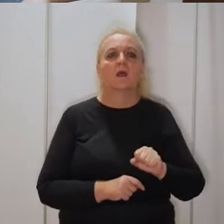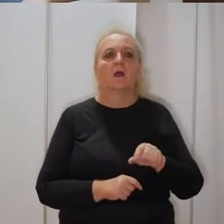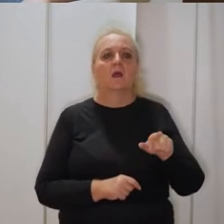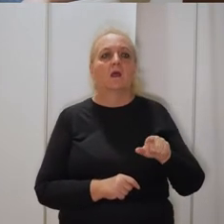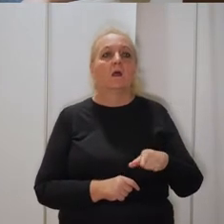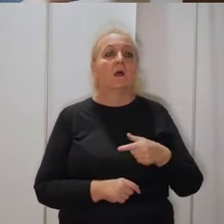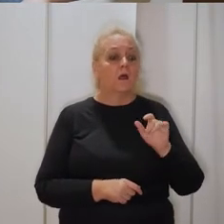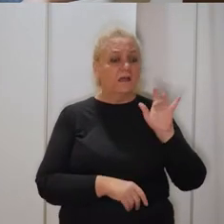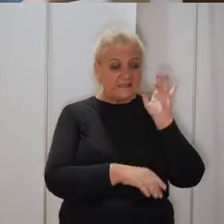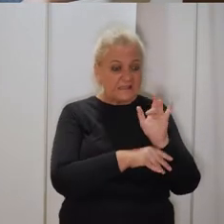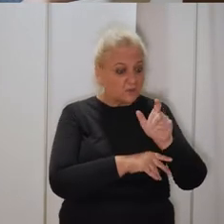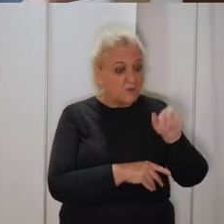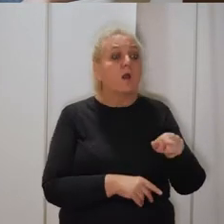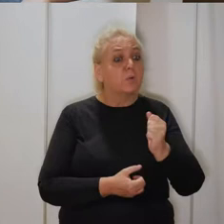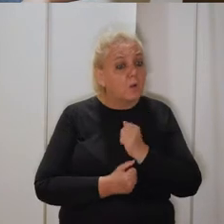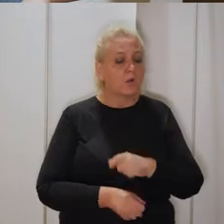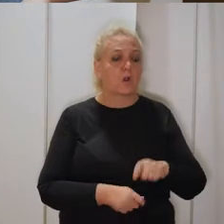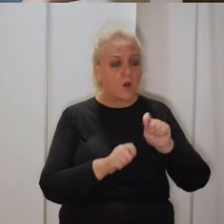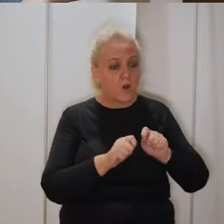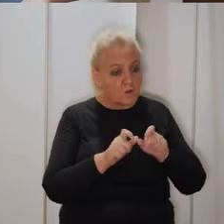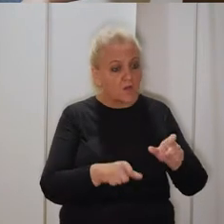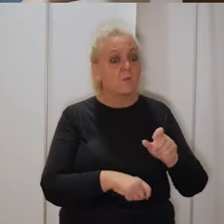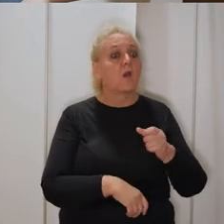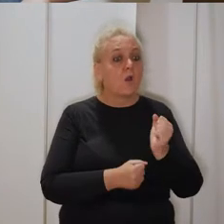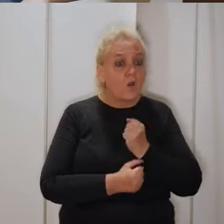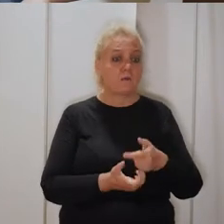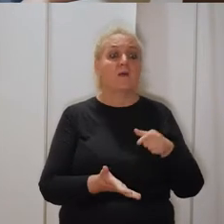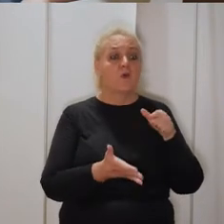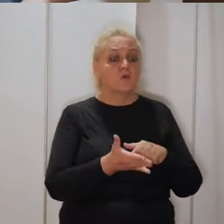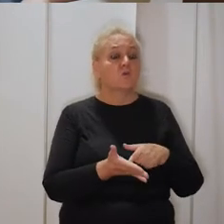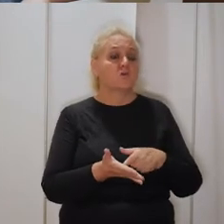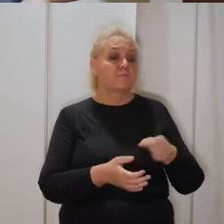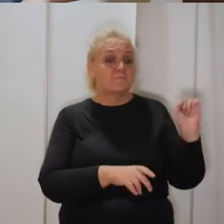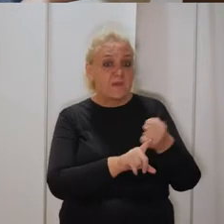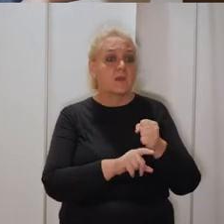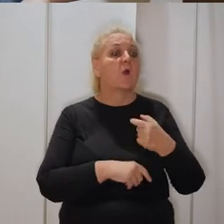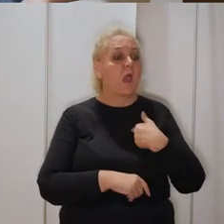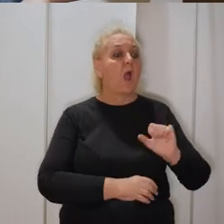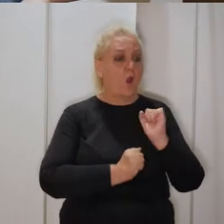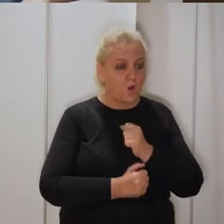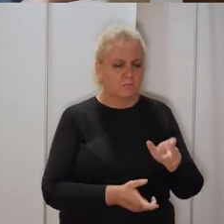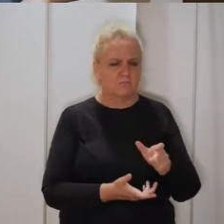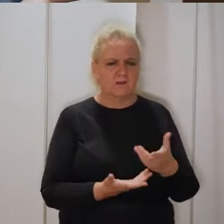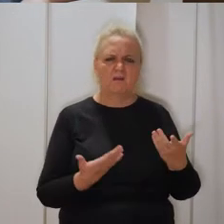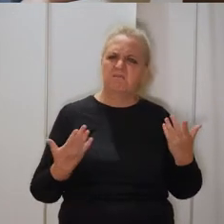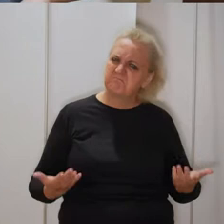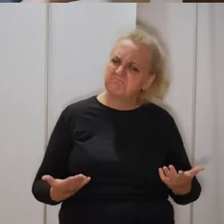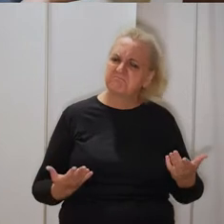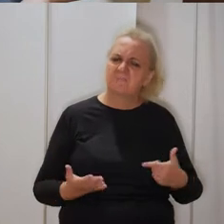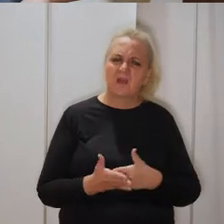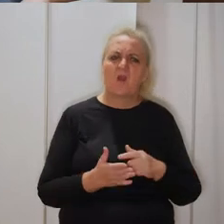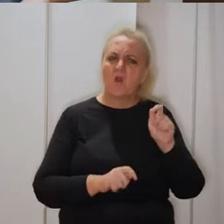biję cię, bo cię kocham, kontroluję cię, bo cię kocham. I ta kontrola właśnie ma bardzo, bardzo